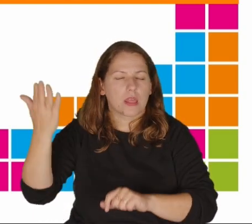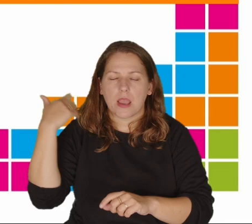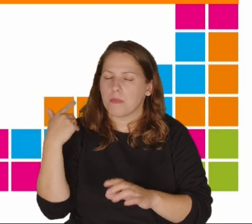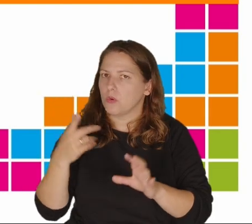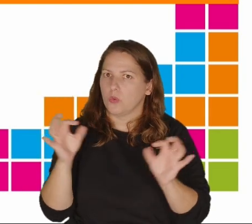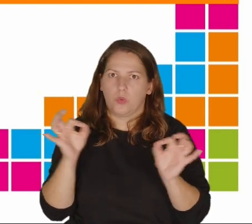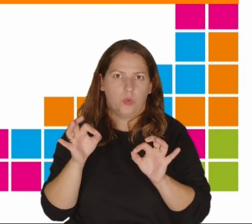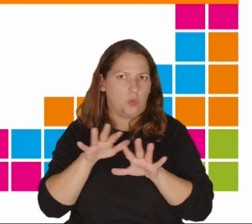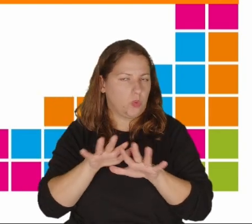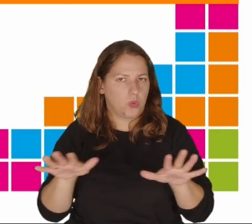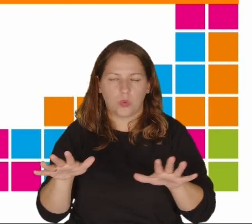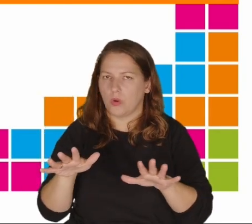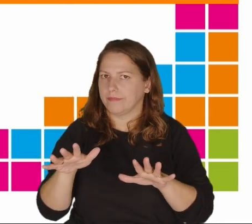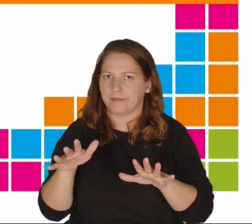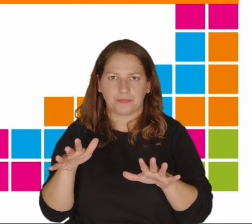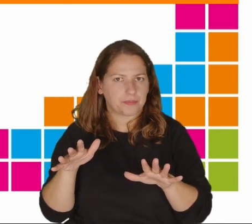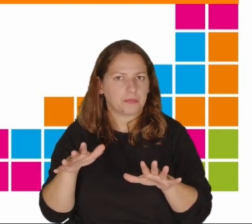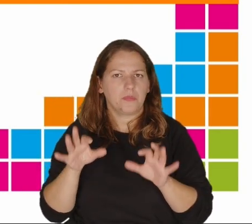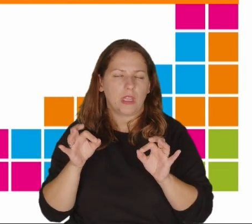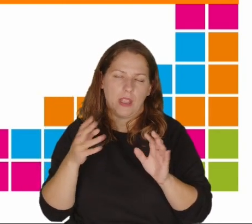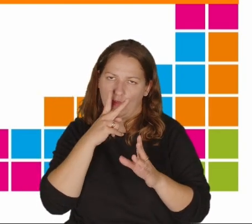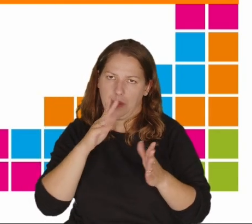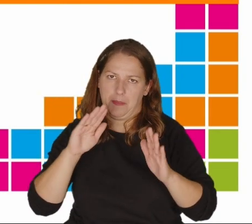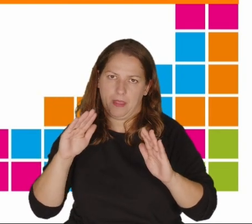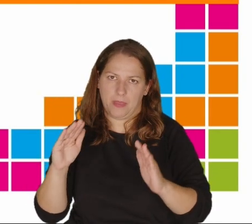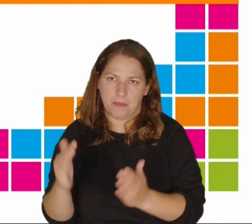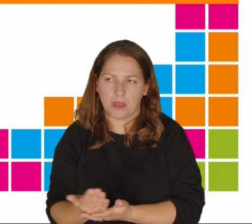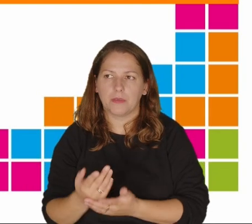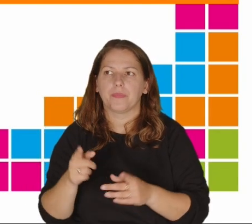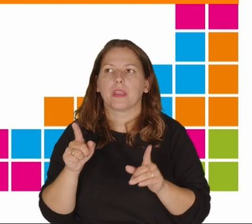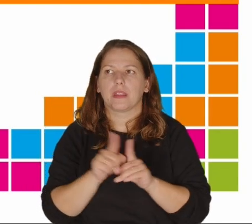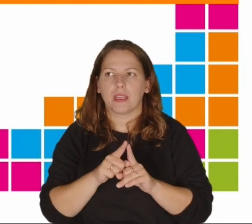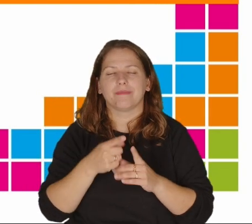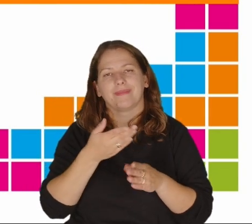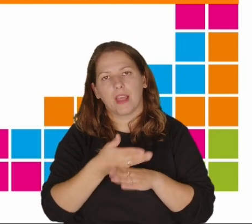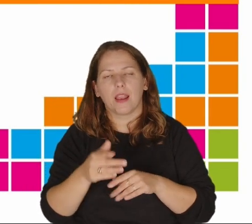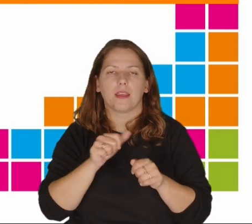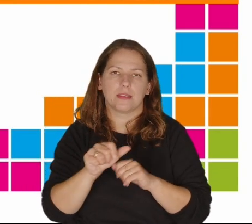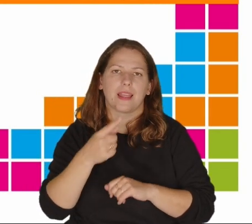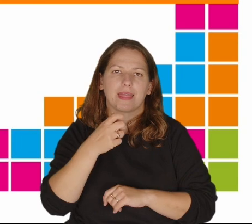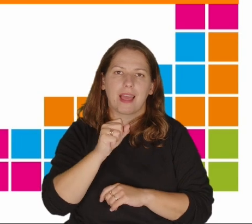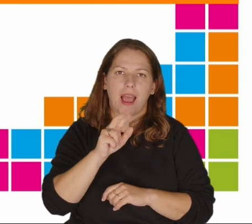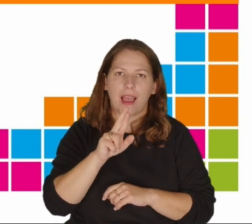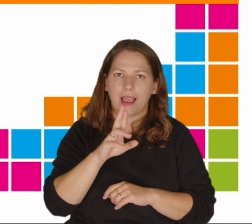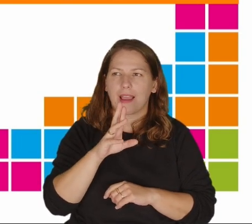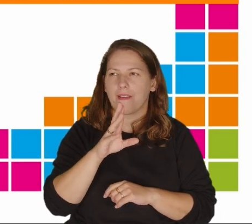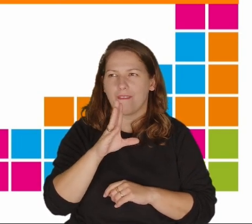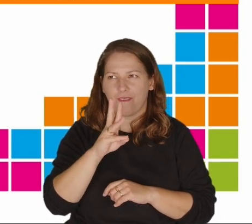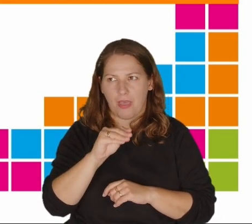no dość przytłaczające, jest jakoś mniej obecne, no ale pojawia się darknet i dark web.